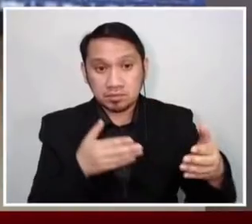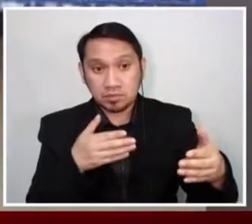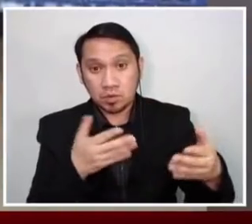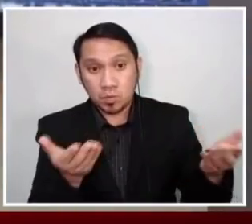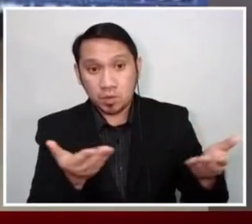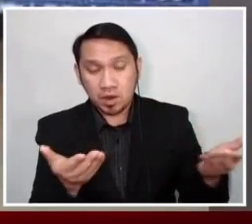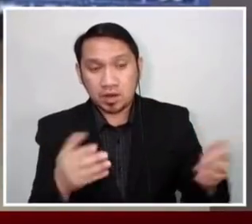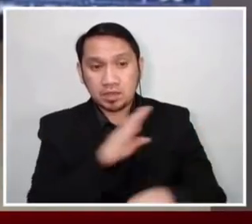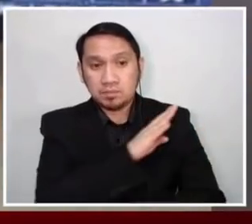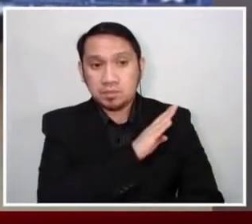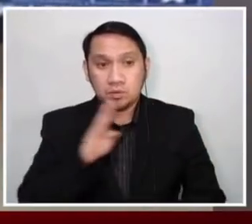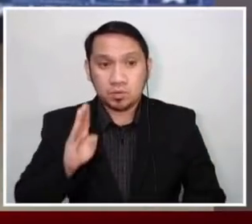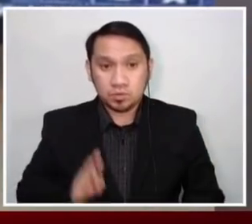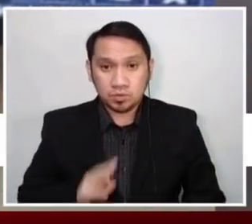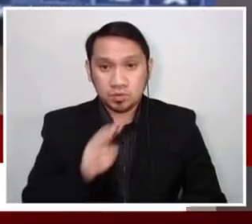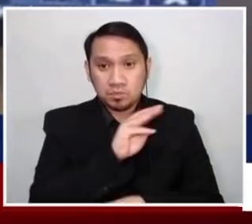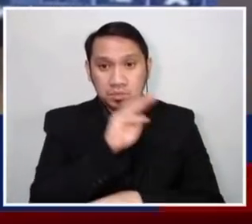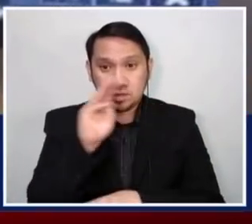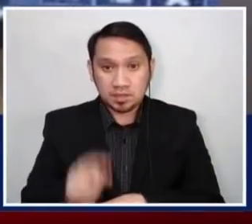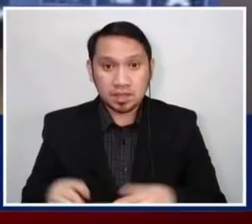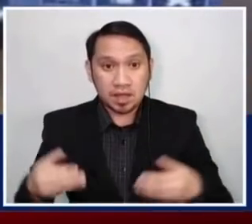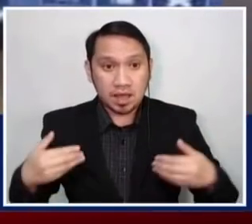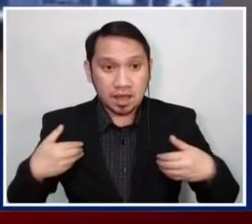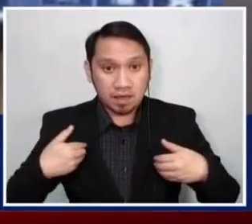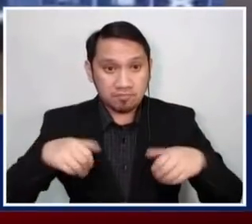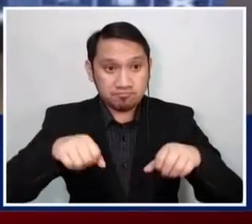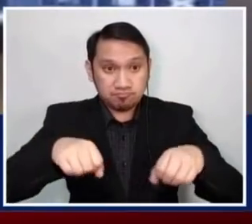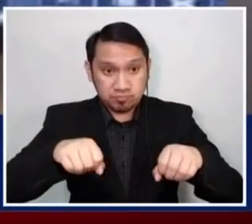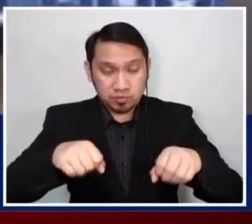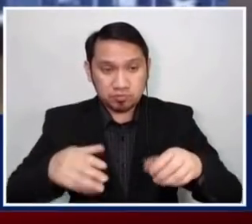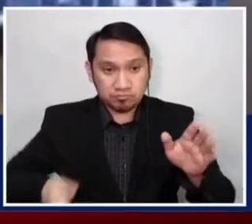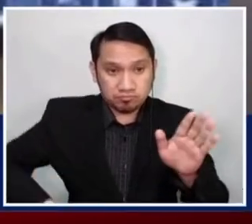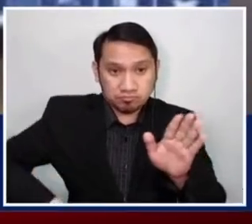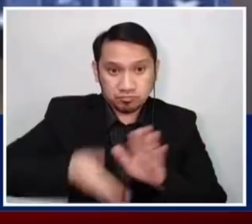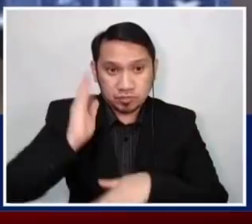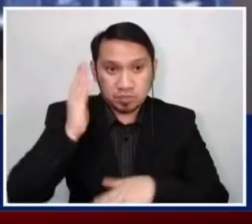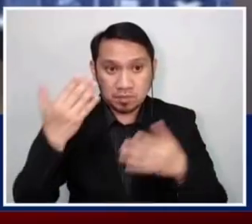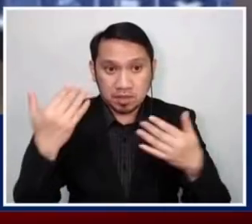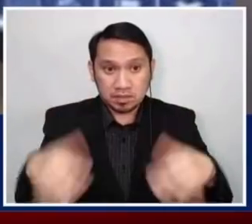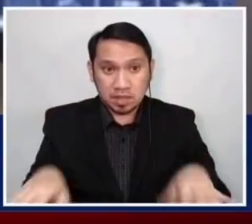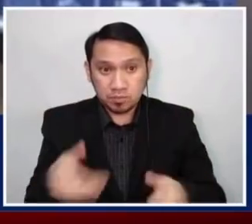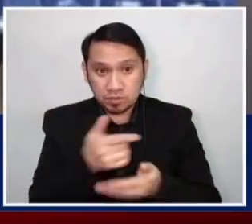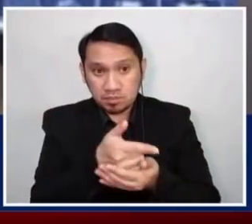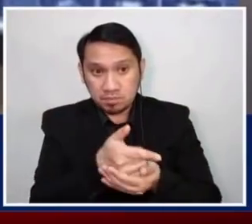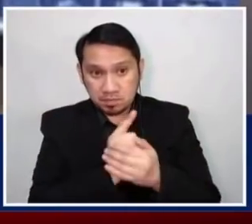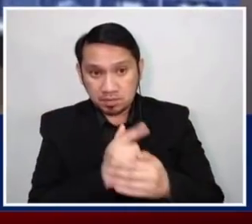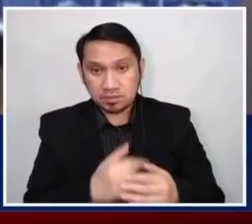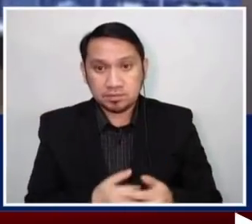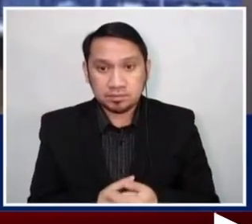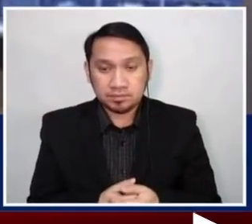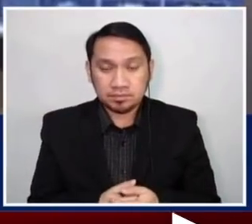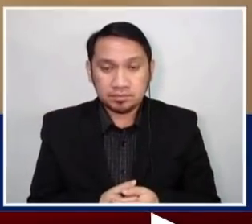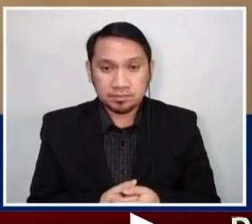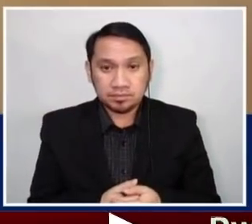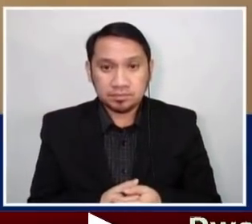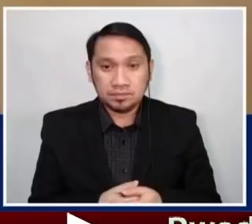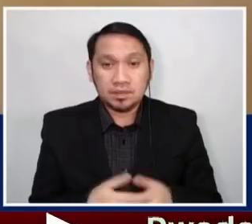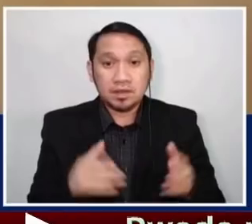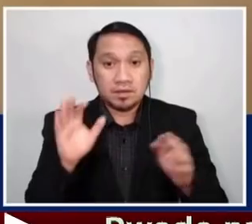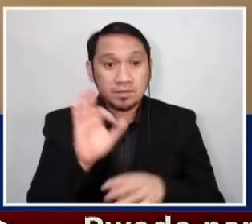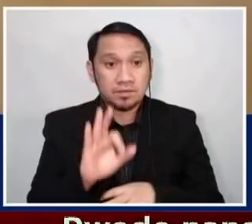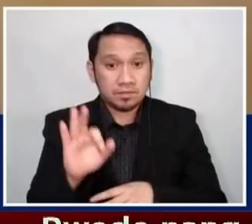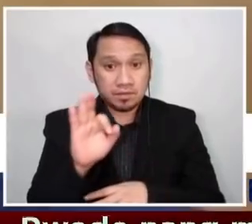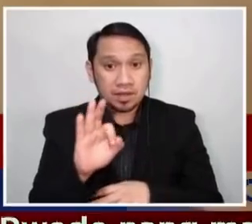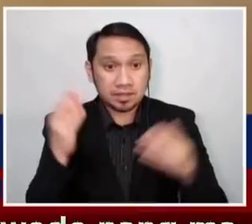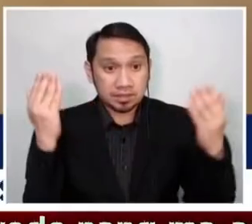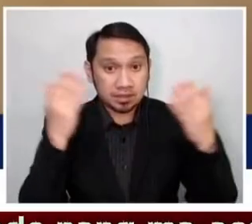Binondo, Maynila. Nakamotorsiklo ang suspect na agad humarurot matapos ang pananambang. Nagtrabaho siya noon. That was Friday night. Most of the